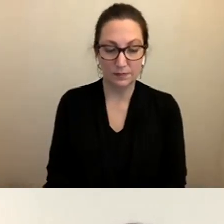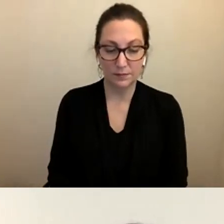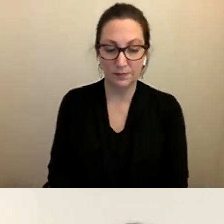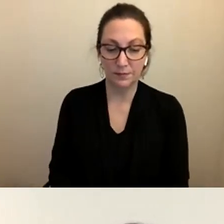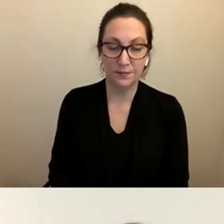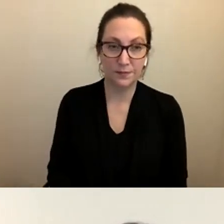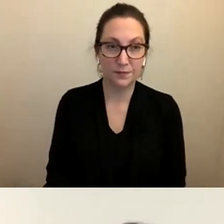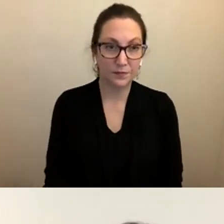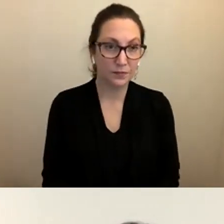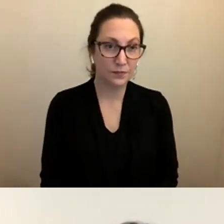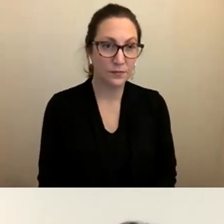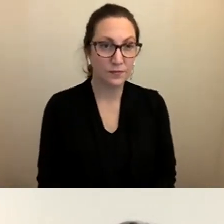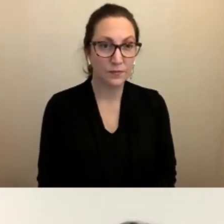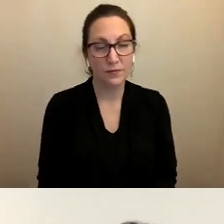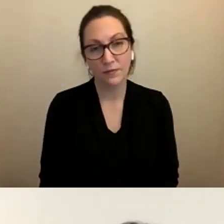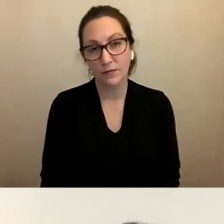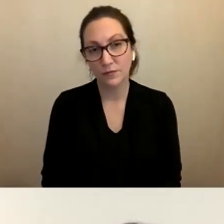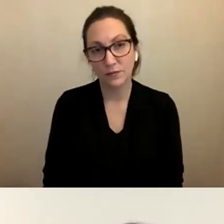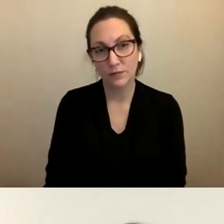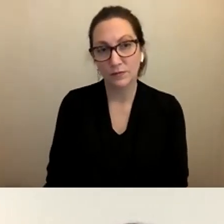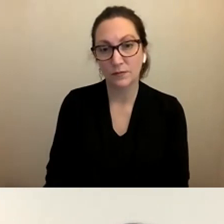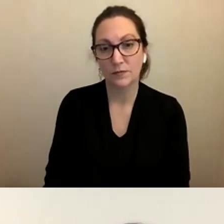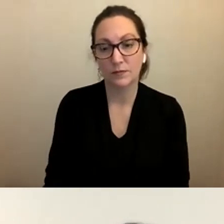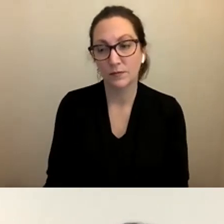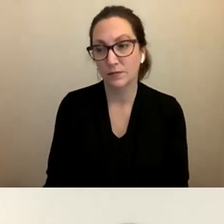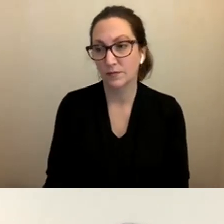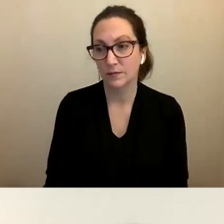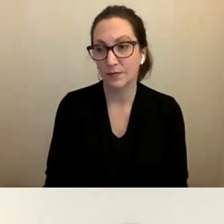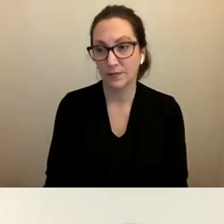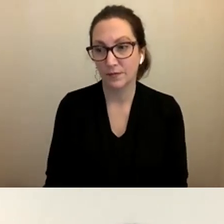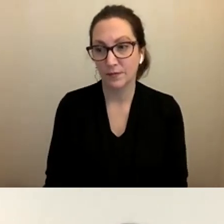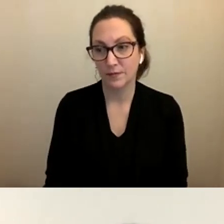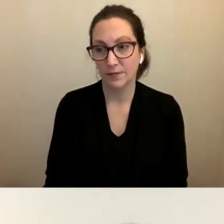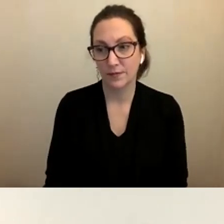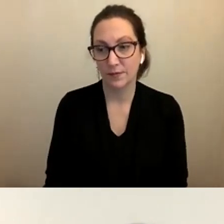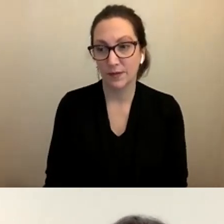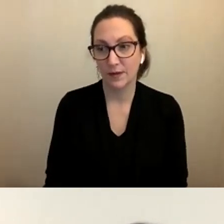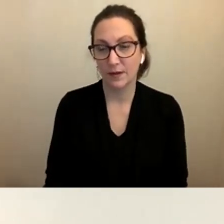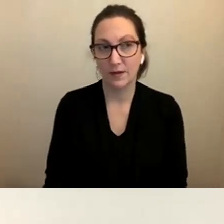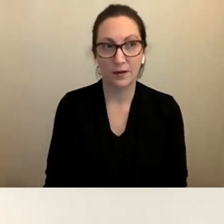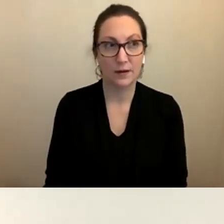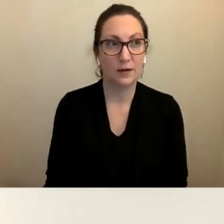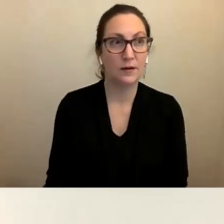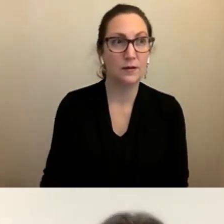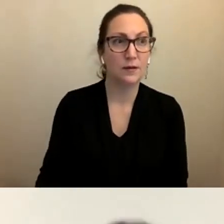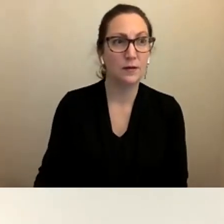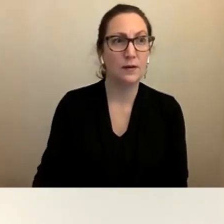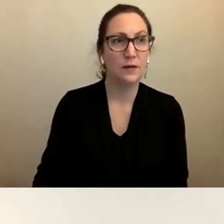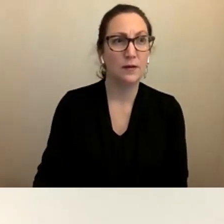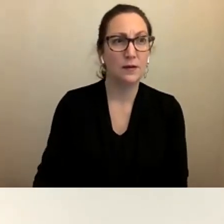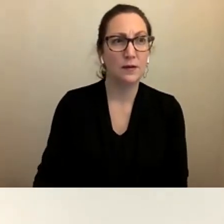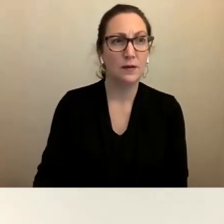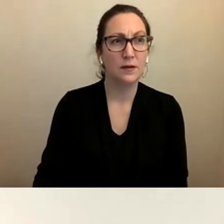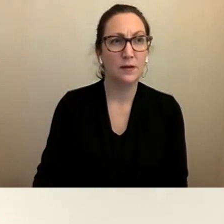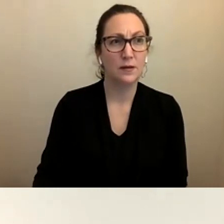pour et que nous demandons soit que nous dans channel français ou à cliquer en bas